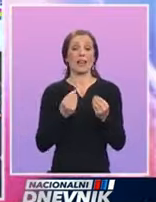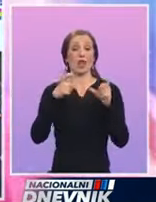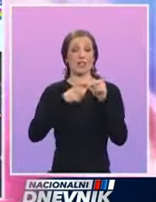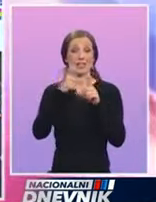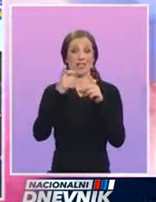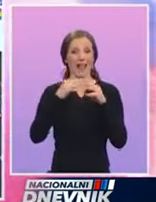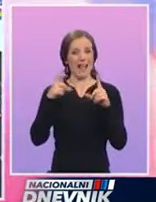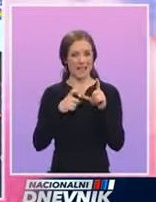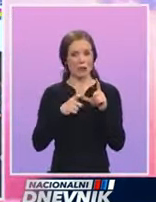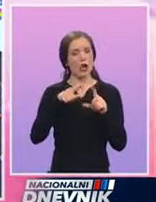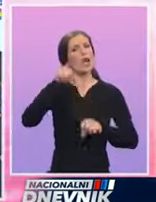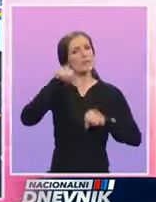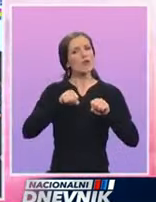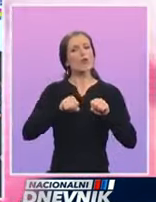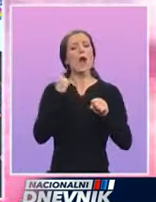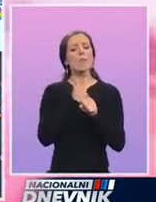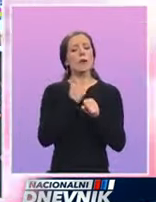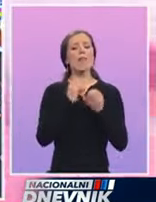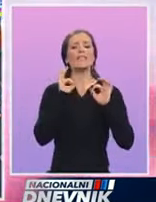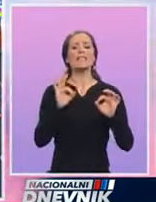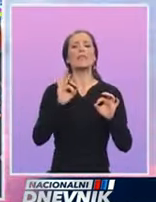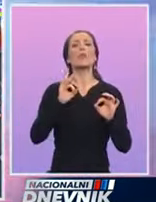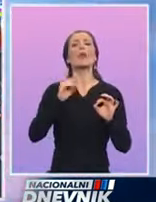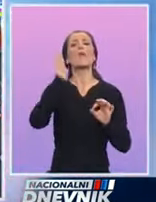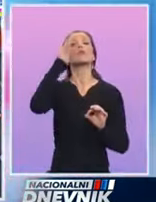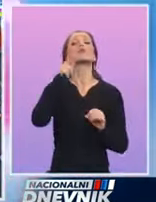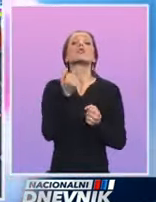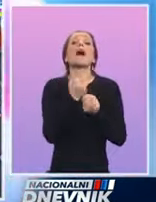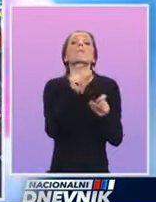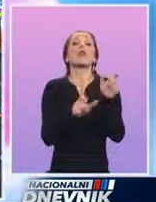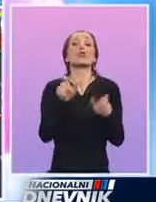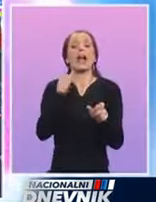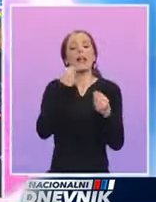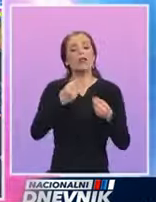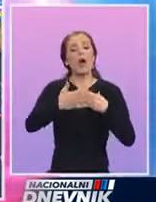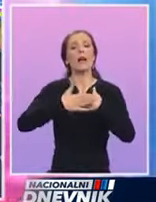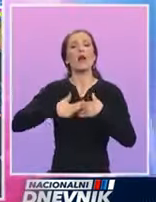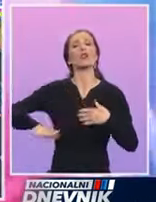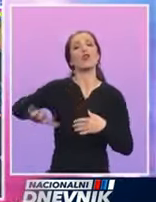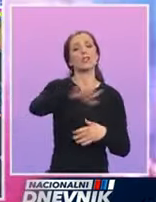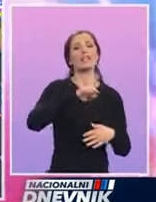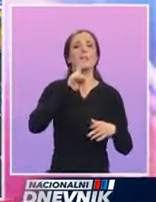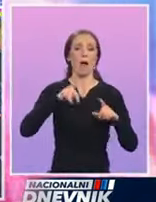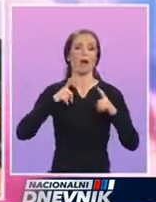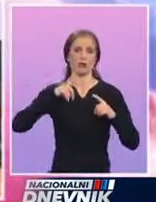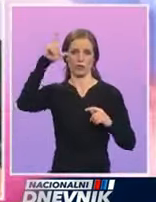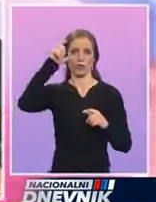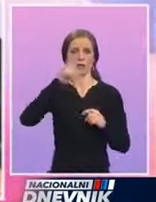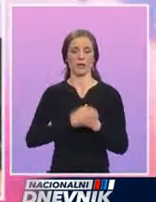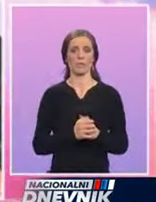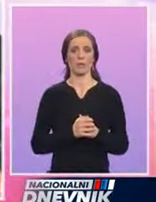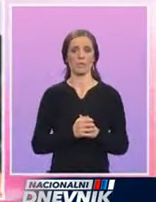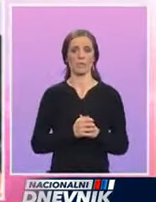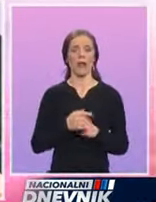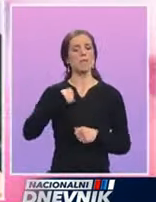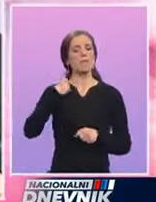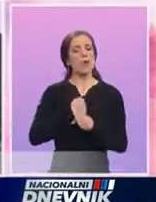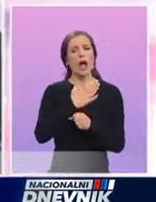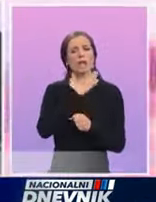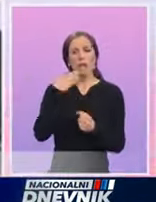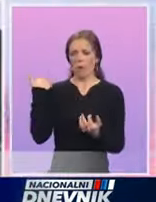Sandžaka sposobna da gradi sigurnu budućnost Bošnjacima i dobre odnose sa svima koji žive u Srbiji. Učinili smo puno